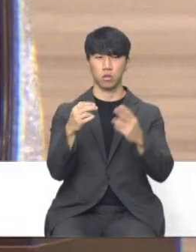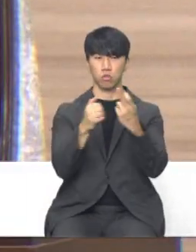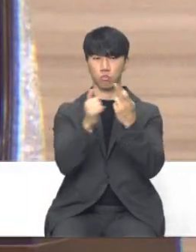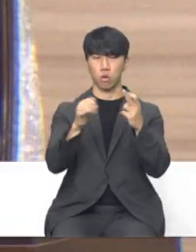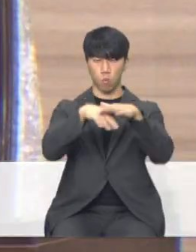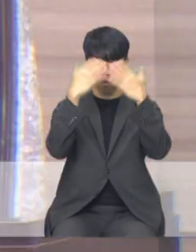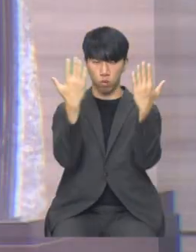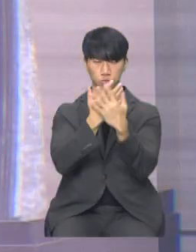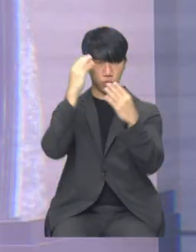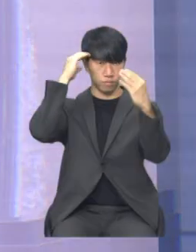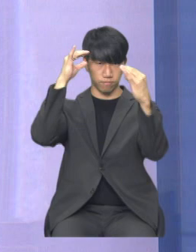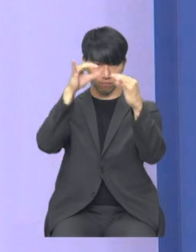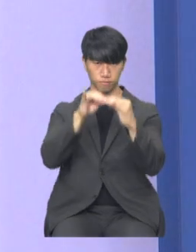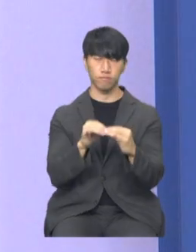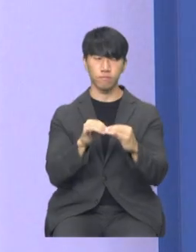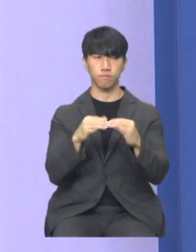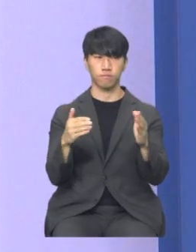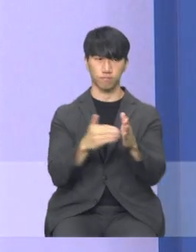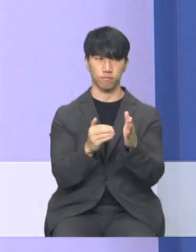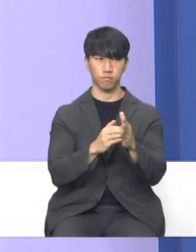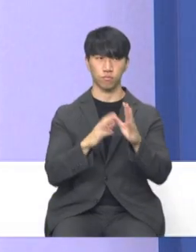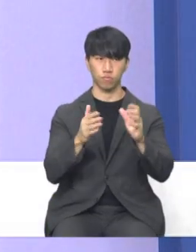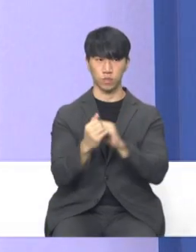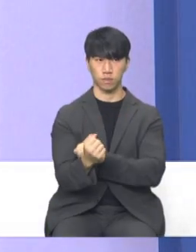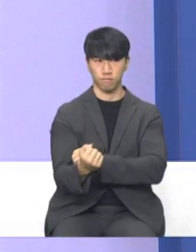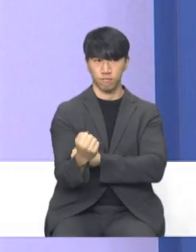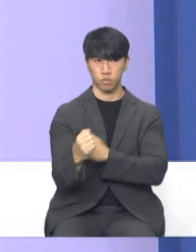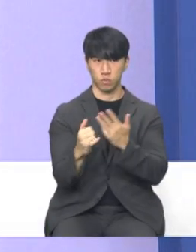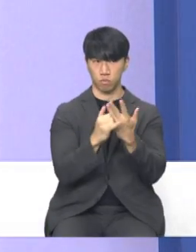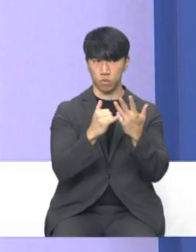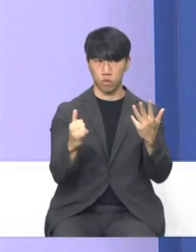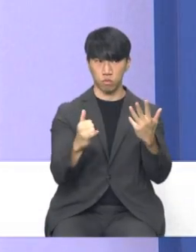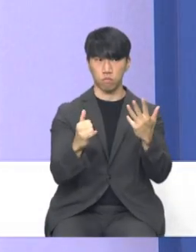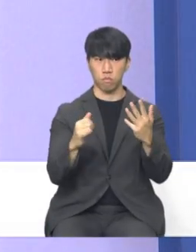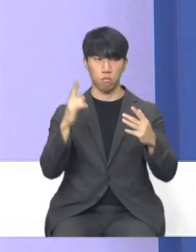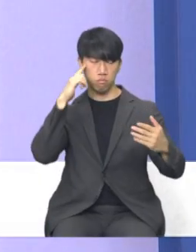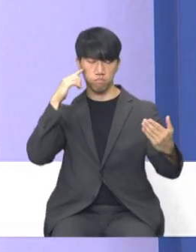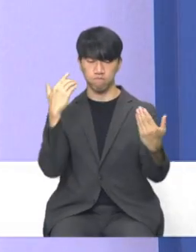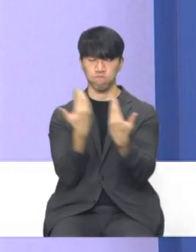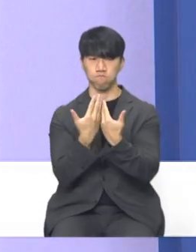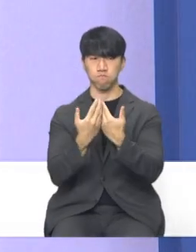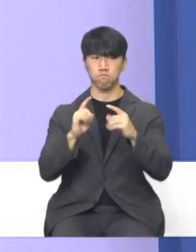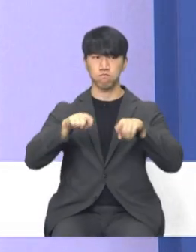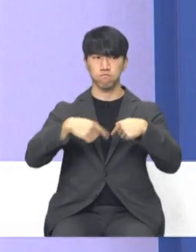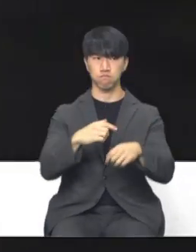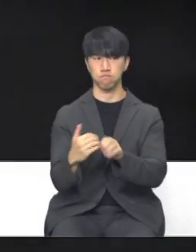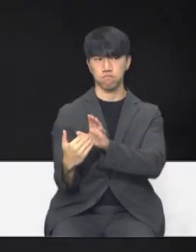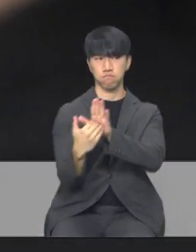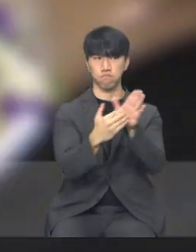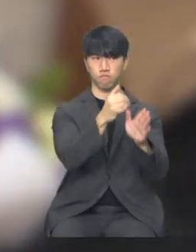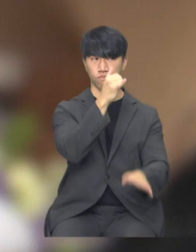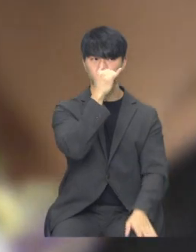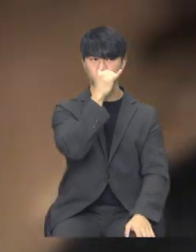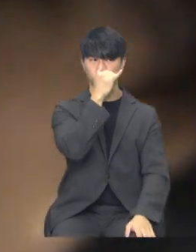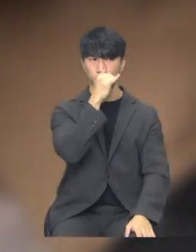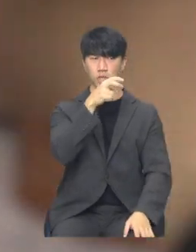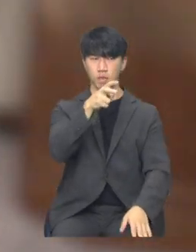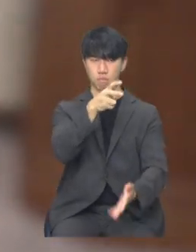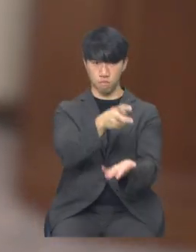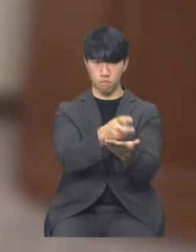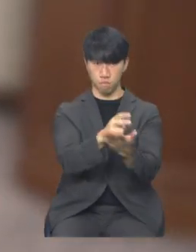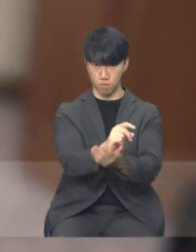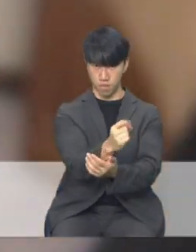통과했습니다. 국민의힘 소속 의원 8명은 조례안에 반대하며 출석하지 않았습니다. 인사청문회 조례안